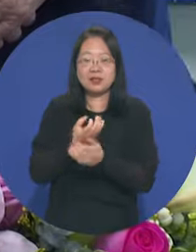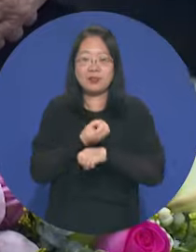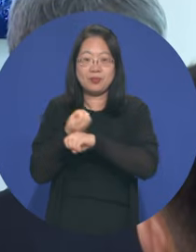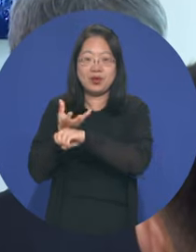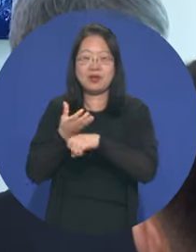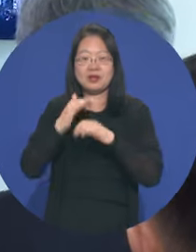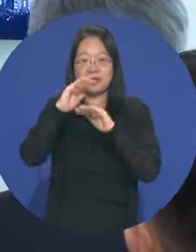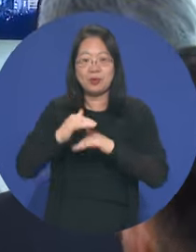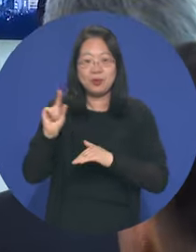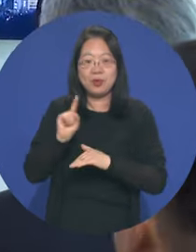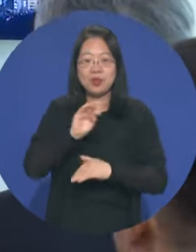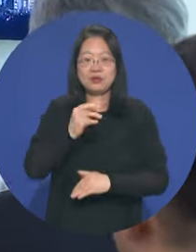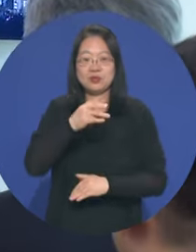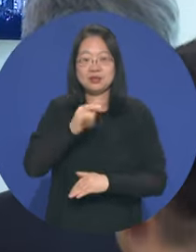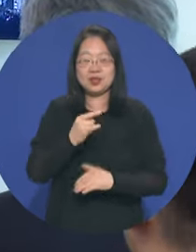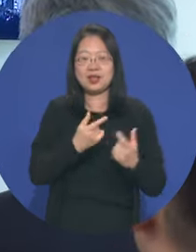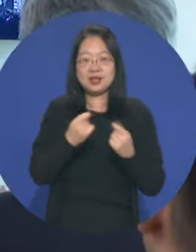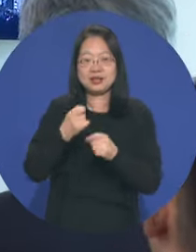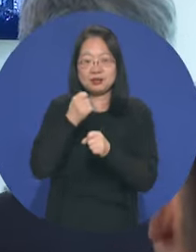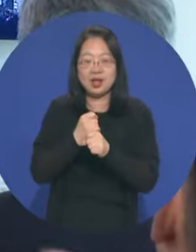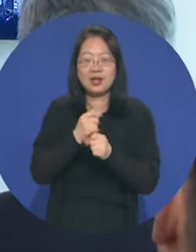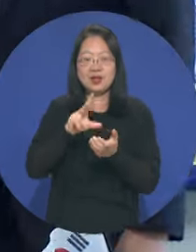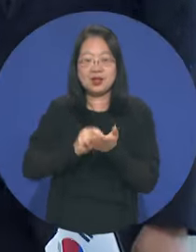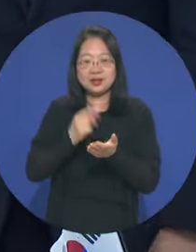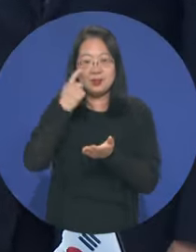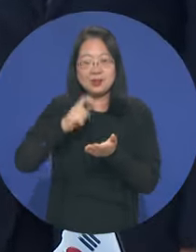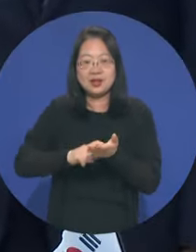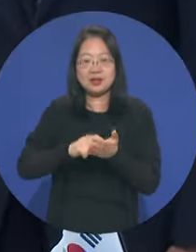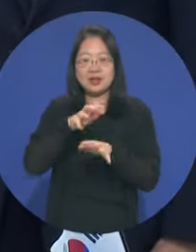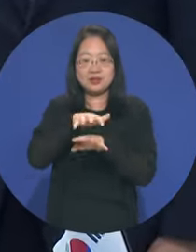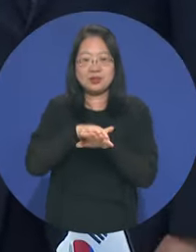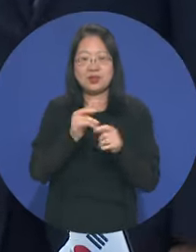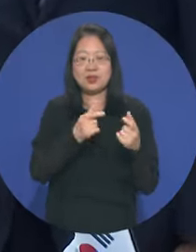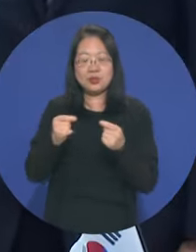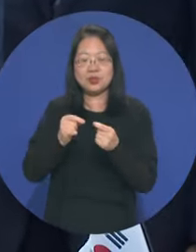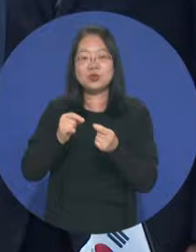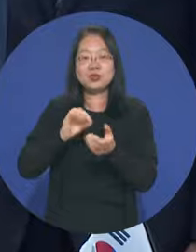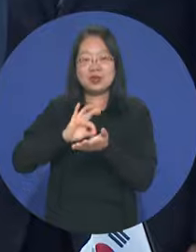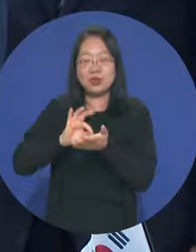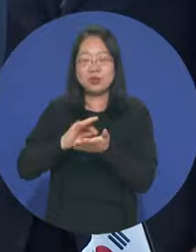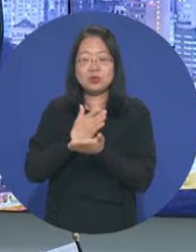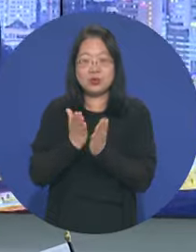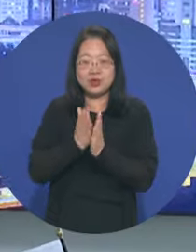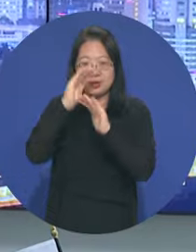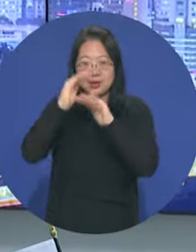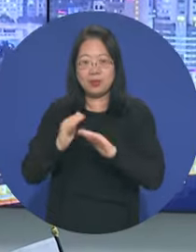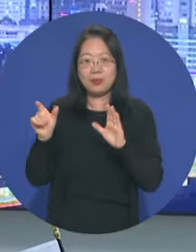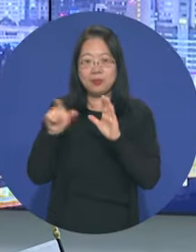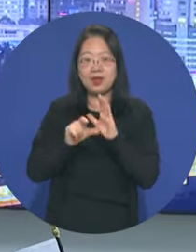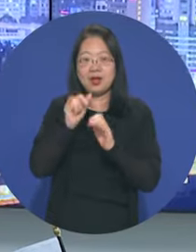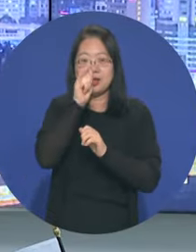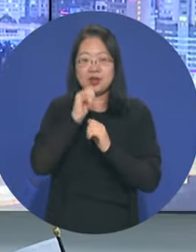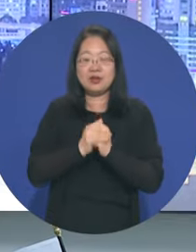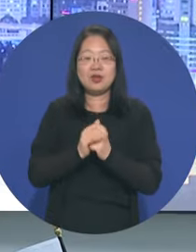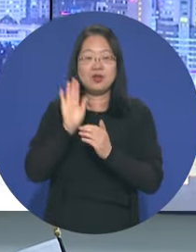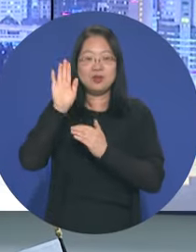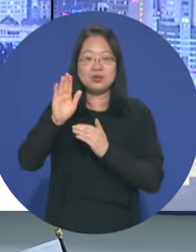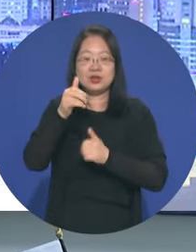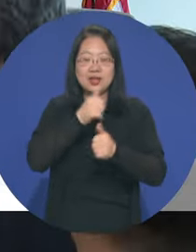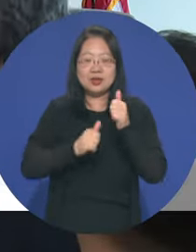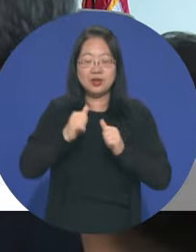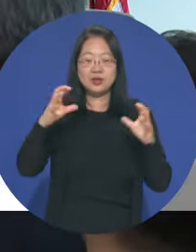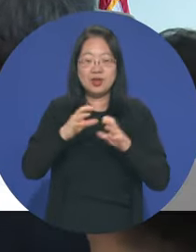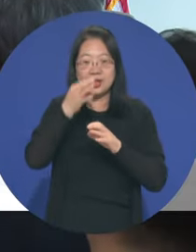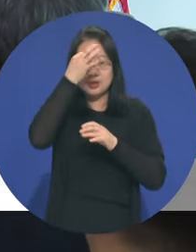전달했습니다. 의향서에는 반도체 분야 공동개발, 과제 발굴, 인프라 공동 활용 등의 내용이 담겼습니다. 추후